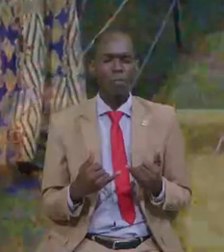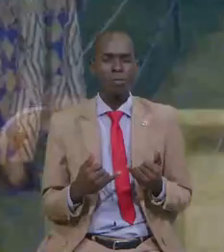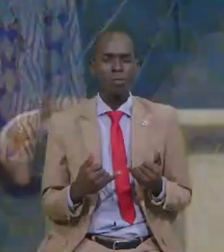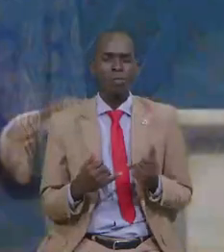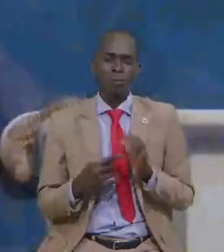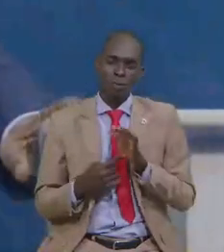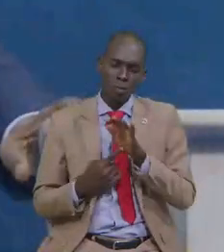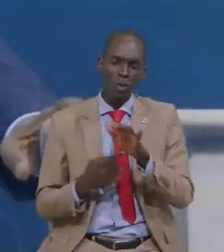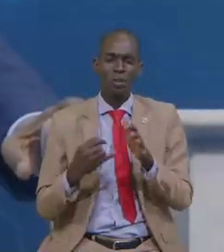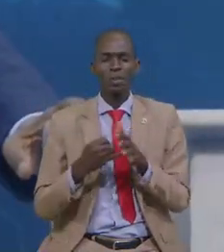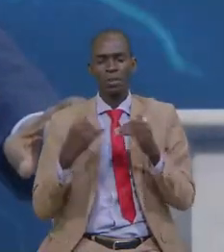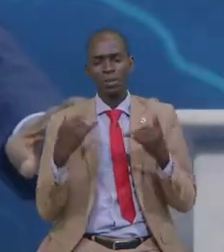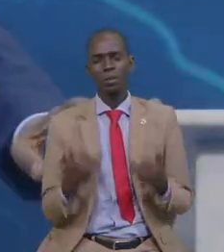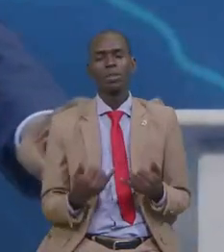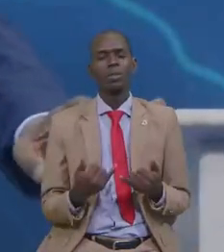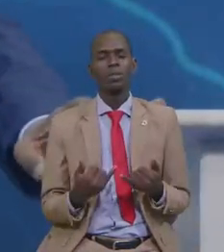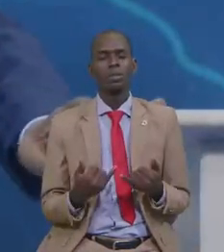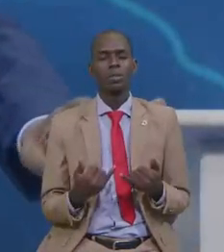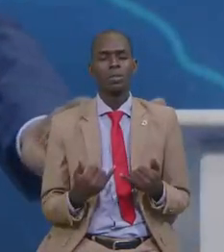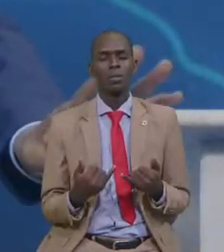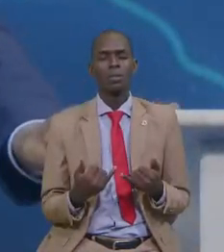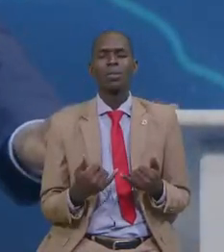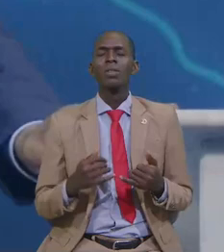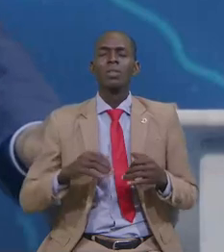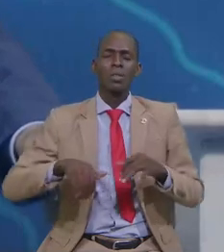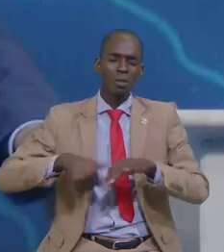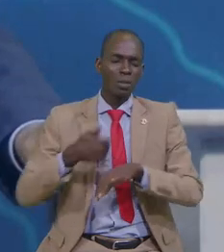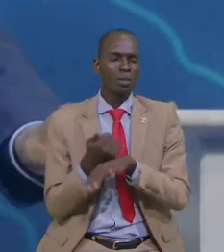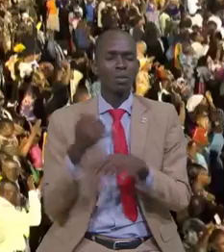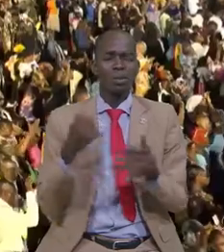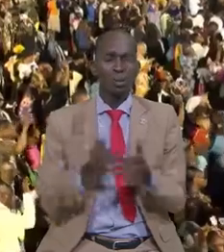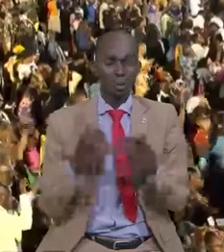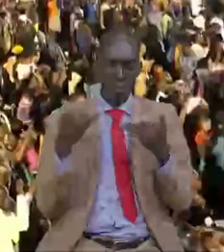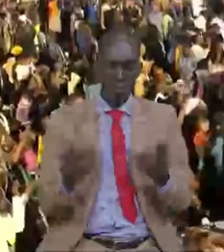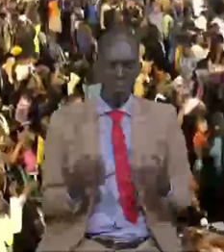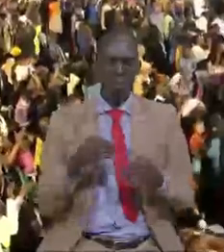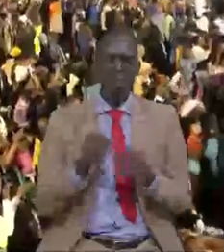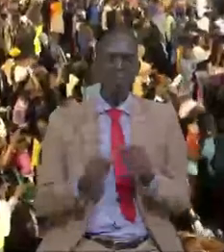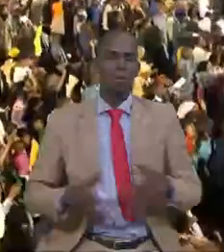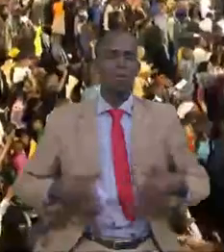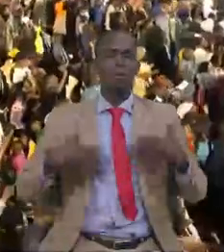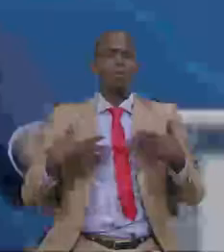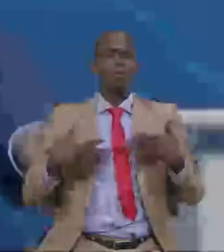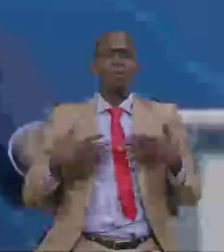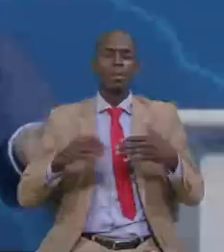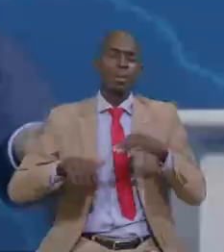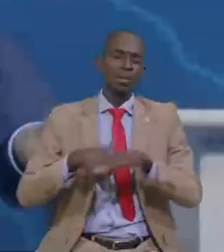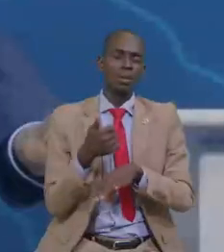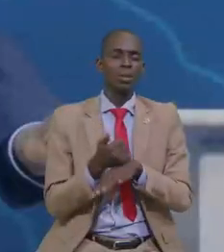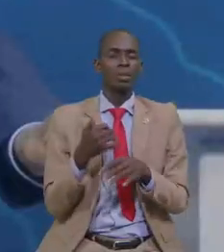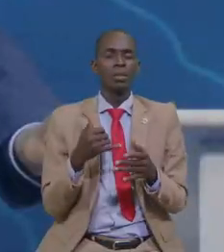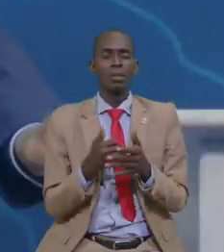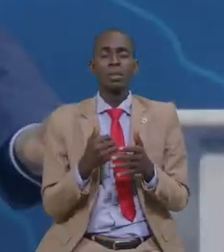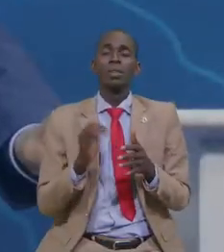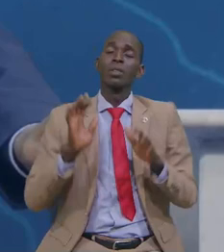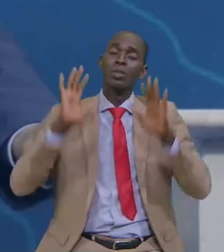accomplis cela maintenant. Démontre cela maintenant. Manifeste cela dans chaque vie maintenant.